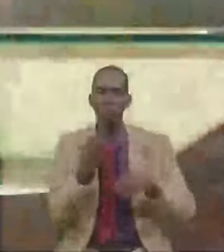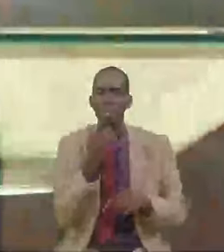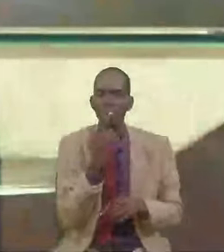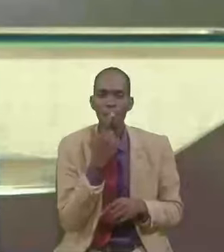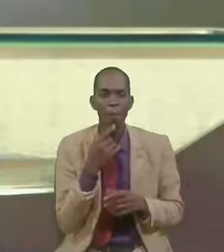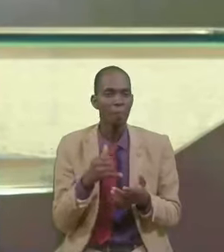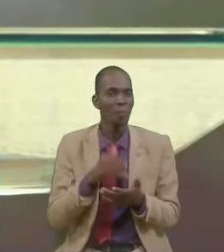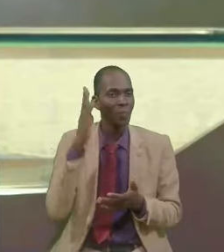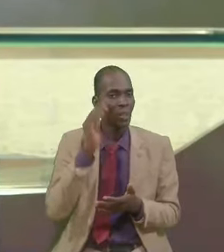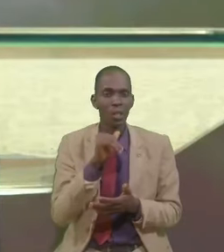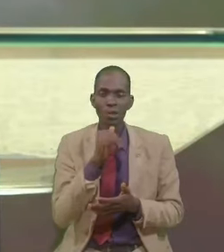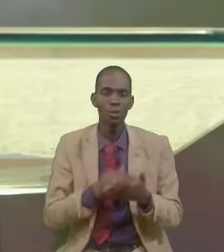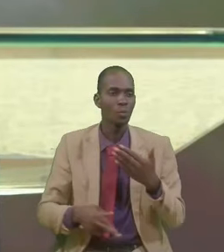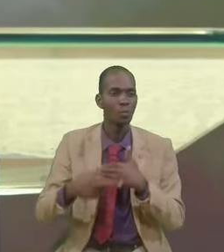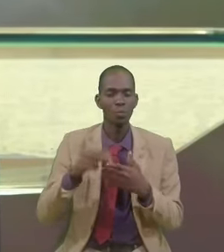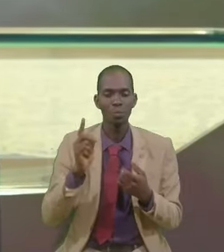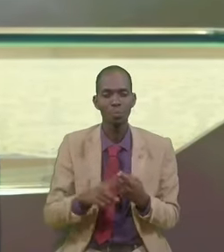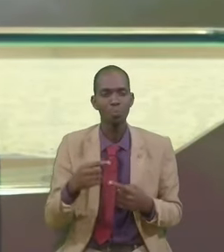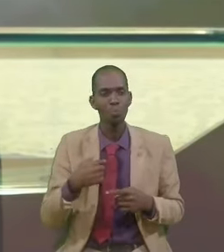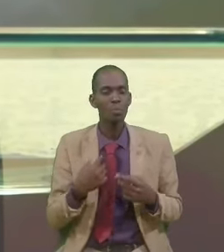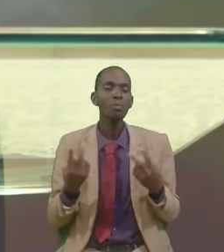Elle ne retourne point à moi sans effet,